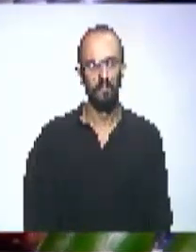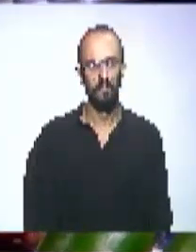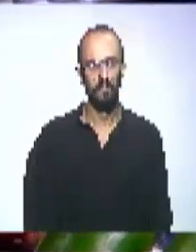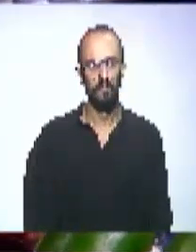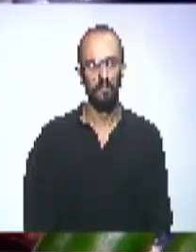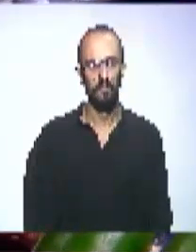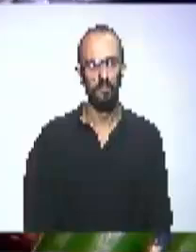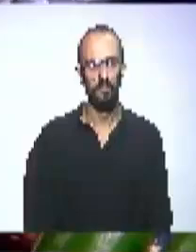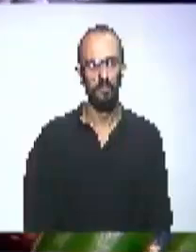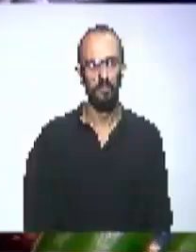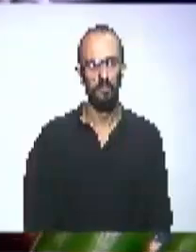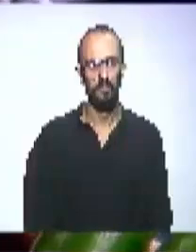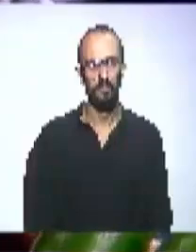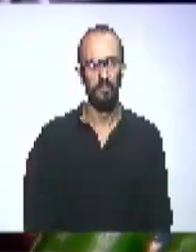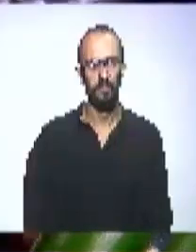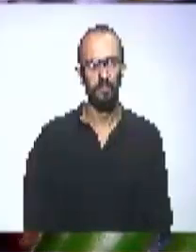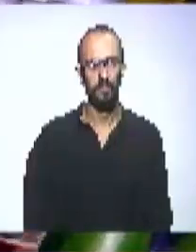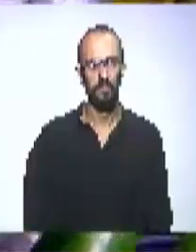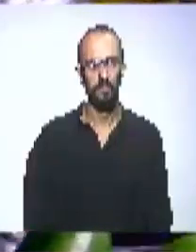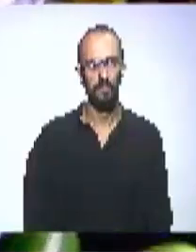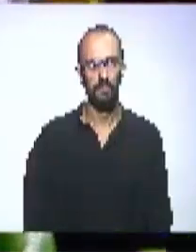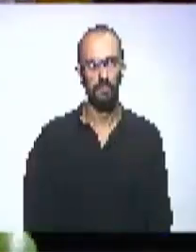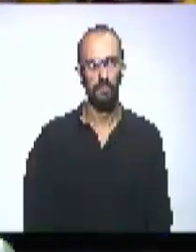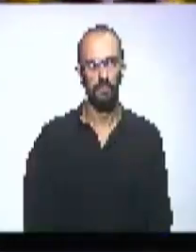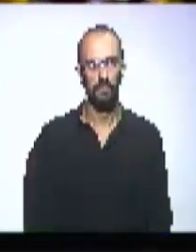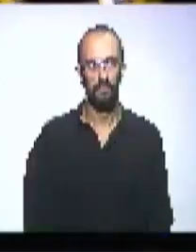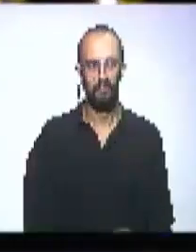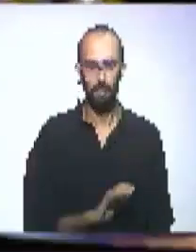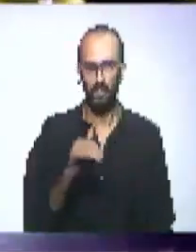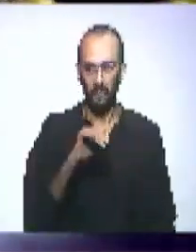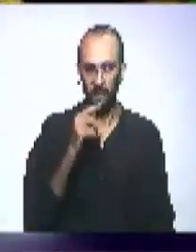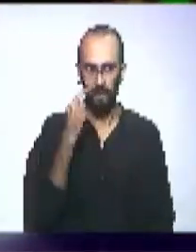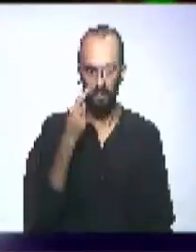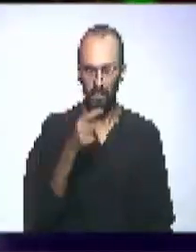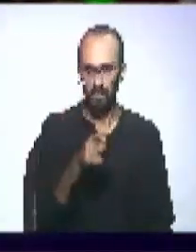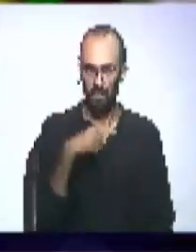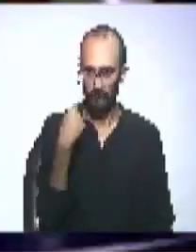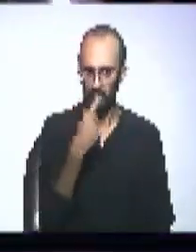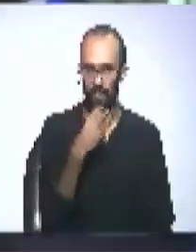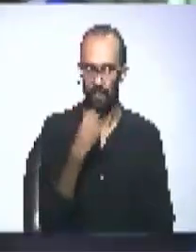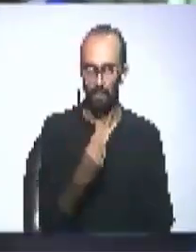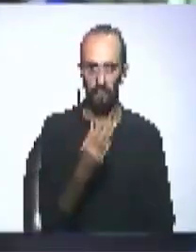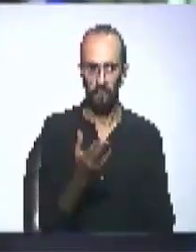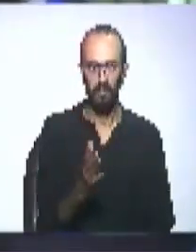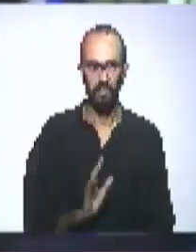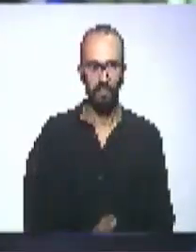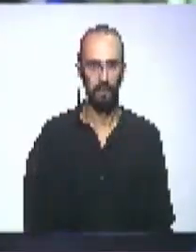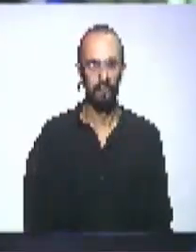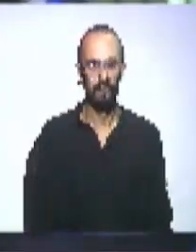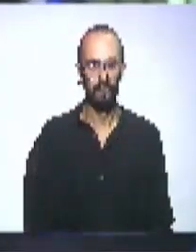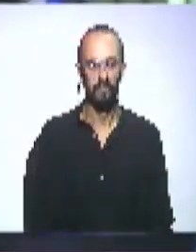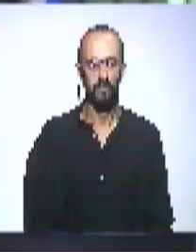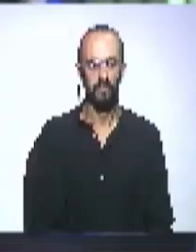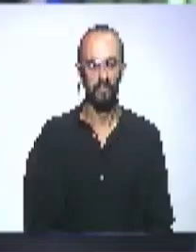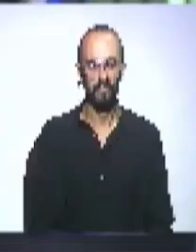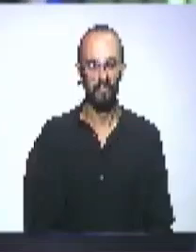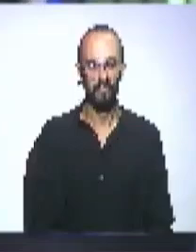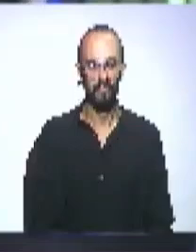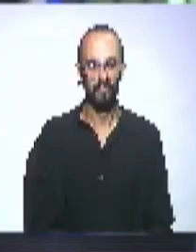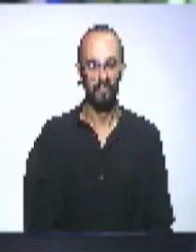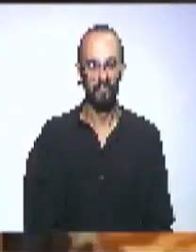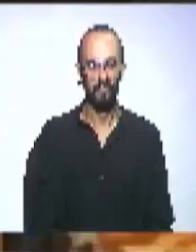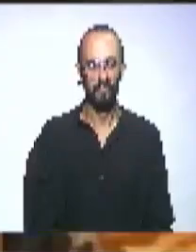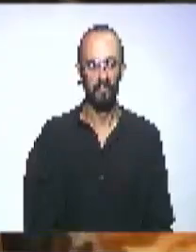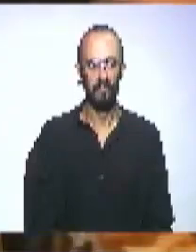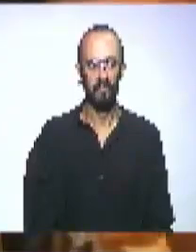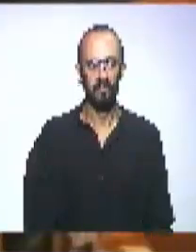حطيه. حلو قوي. حلو كده. بص منظر الساندوتش عامل ازاي اهو كده، ولو عايز بقى تديله المنظر اللي هو بتاع